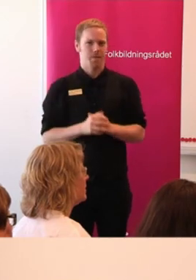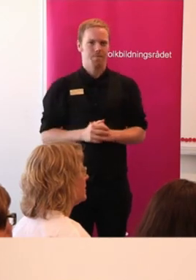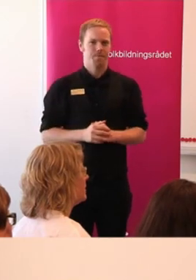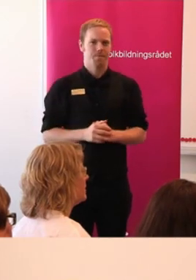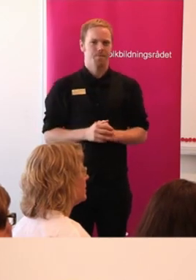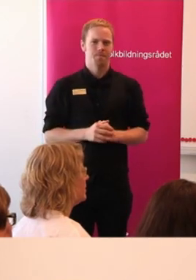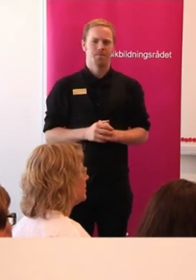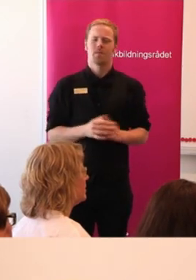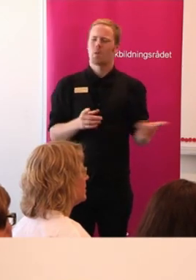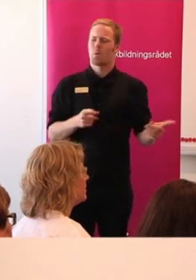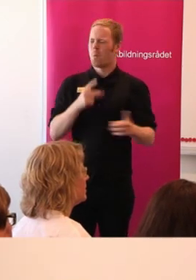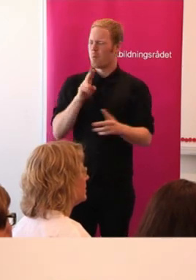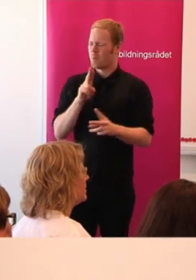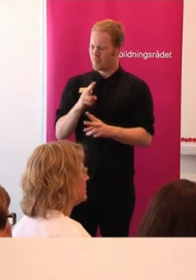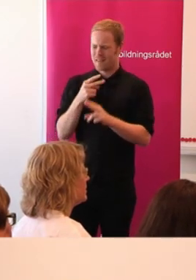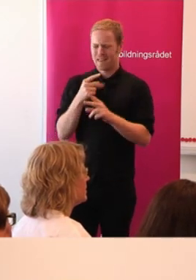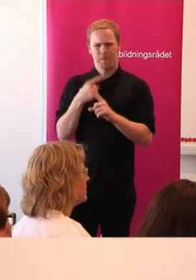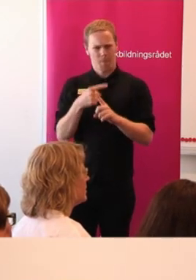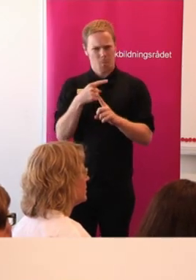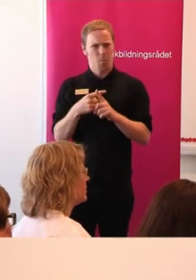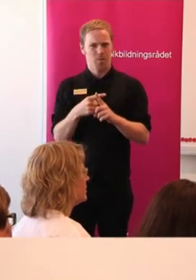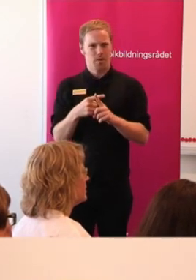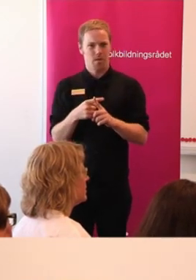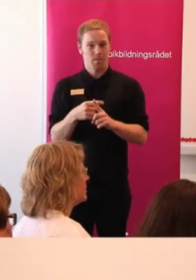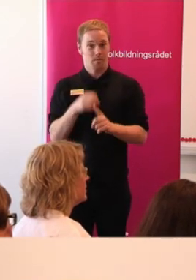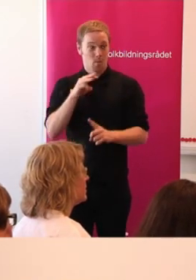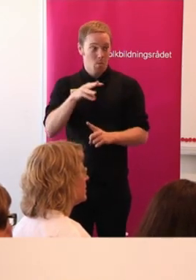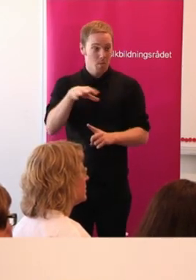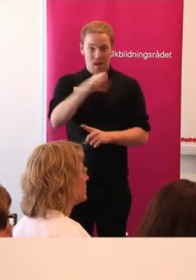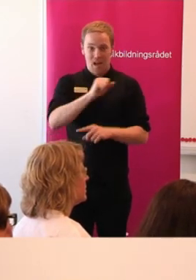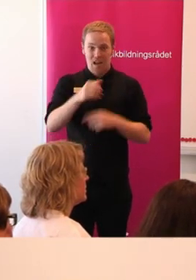är jättepositiv. Om alla gör det de har sagt